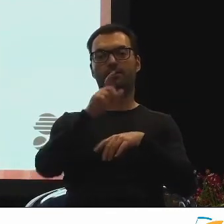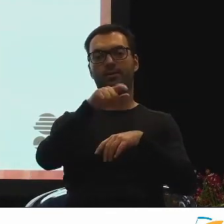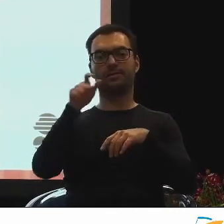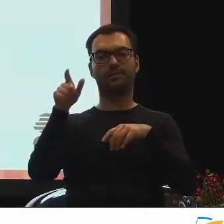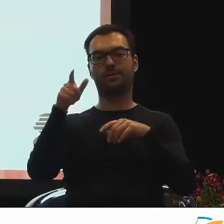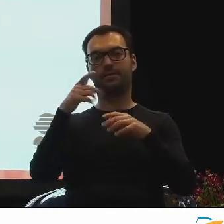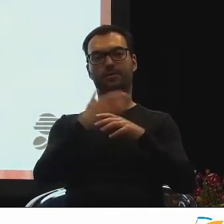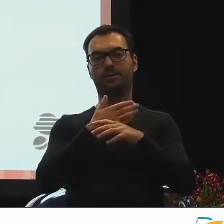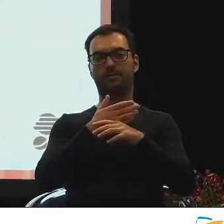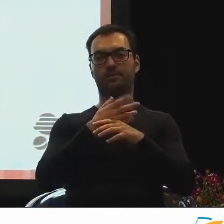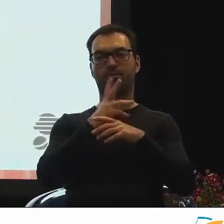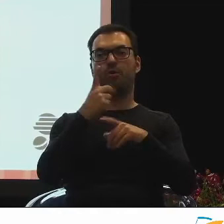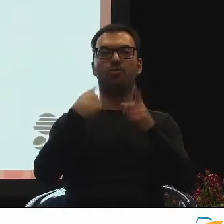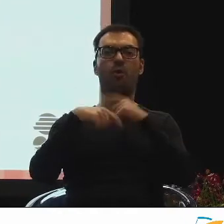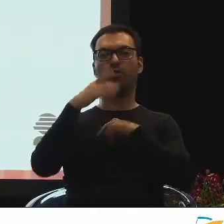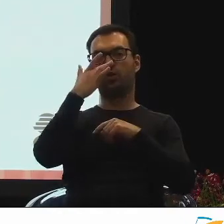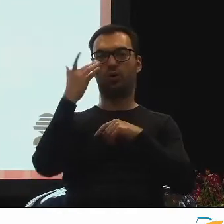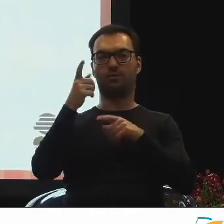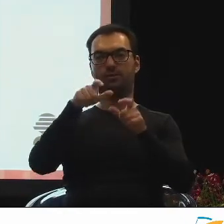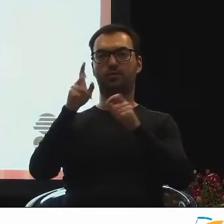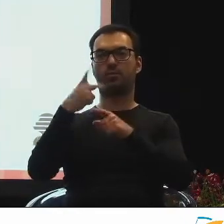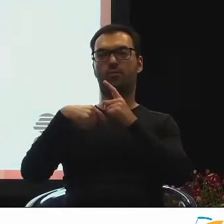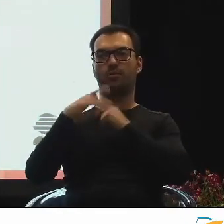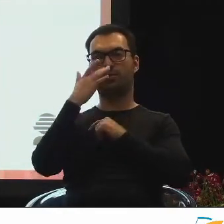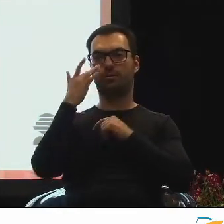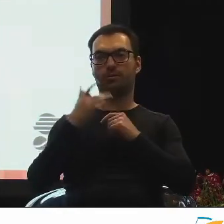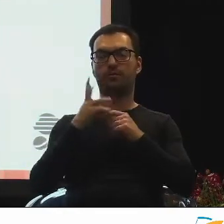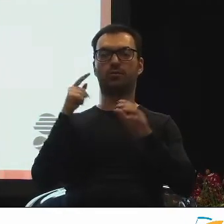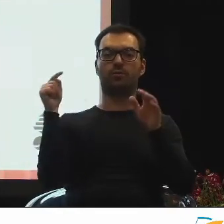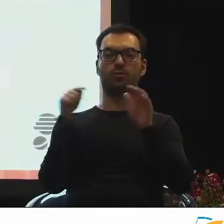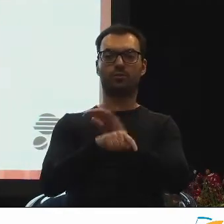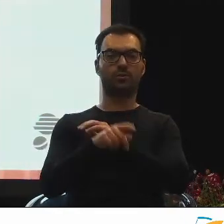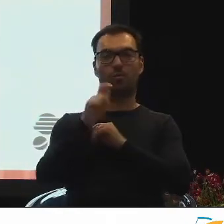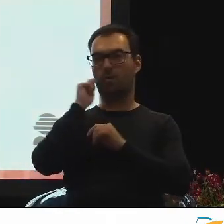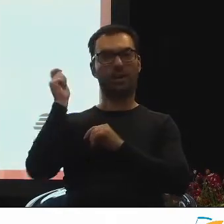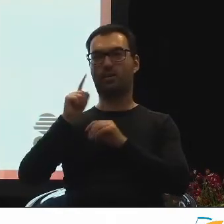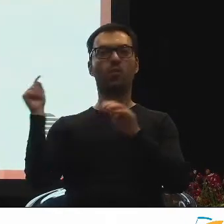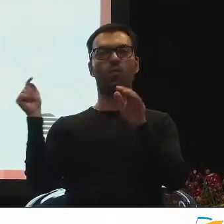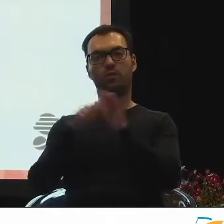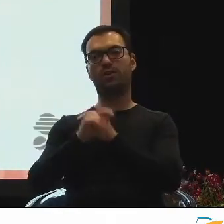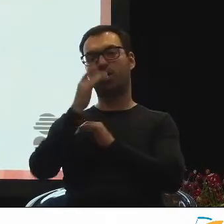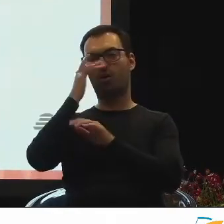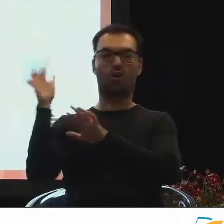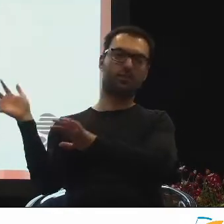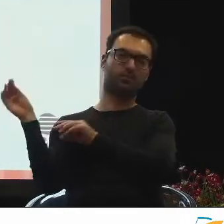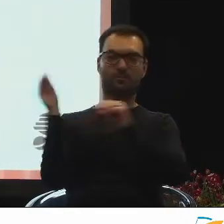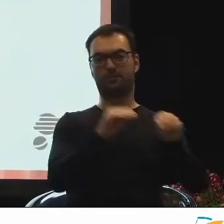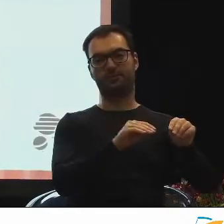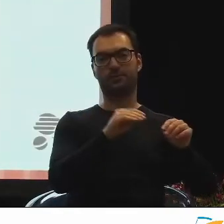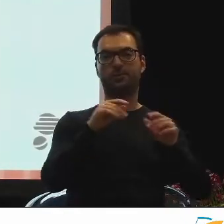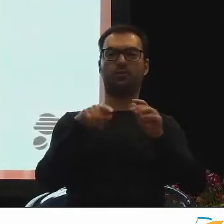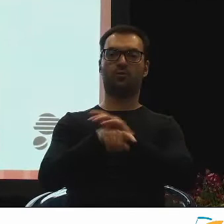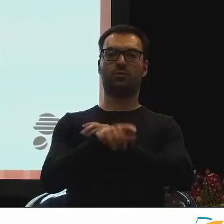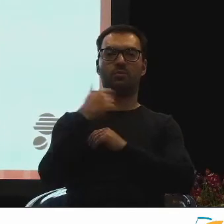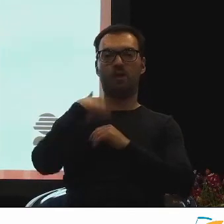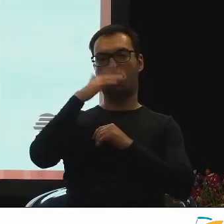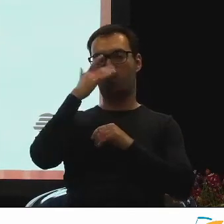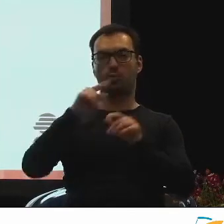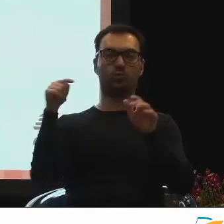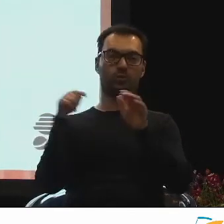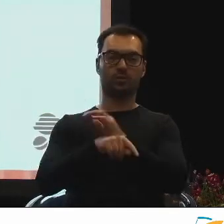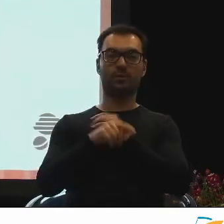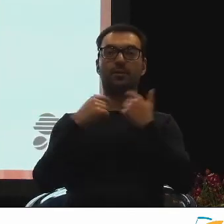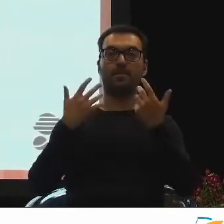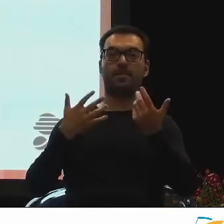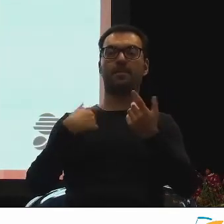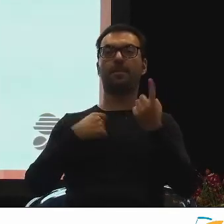którzy pochodzą z Rosji, którzy uciekli nie z Ukrainy, ale uciekli z Rosji, uciekli z Białorusi. I